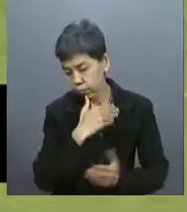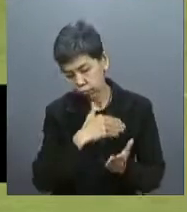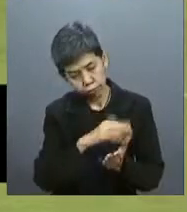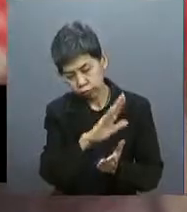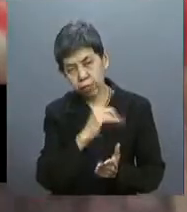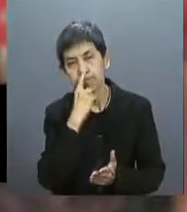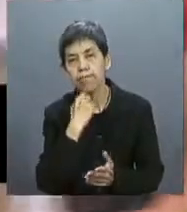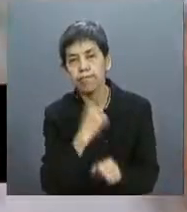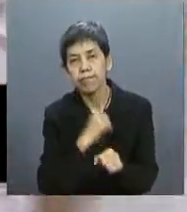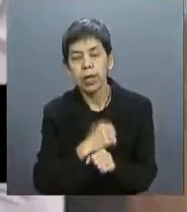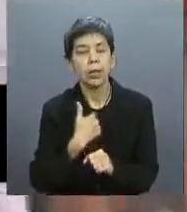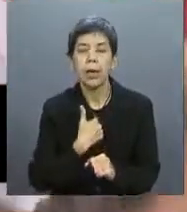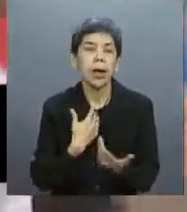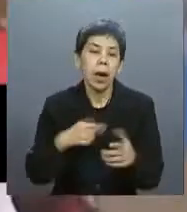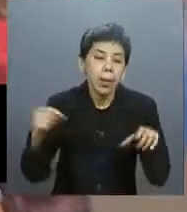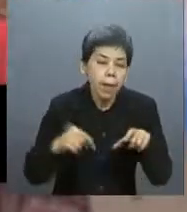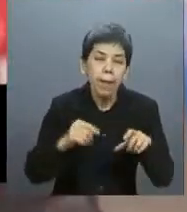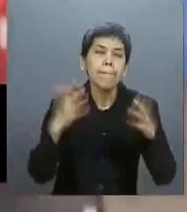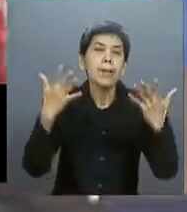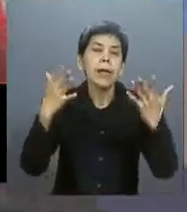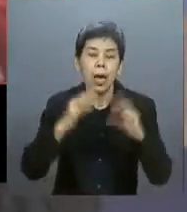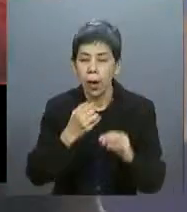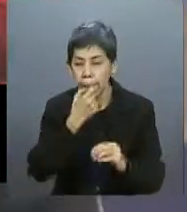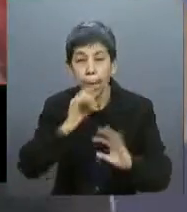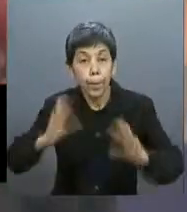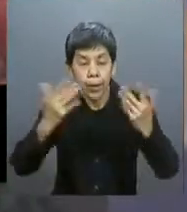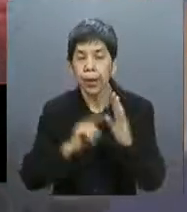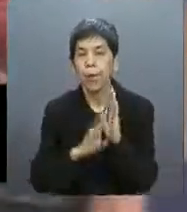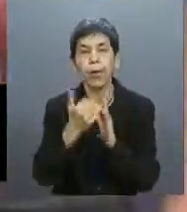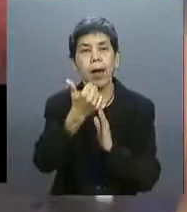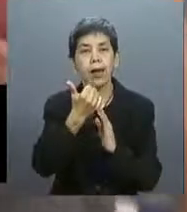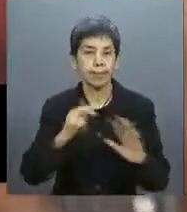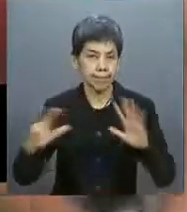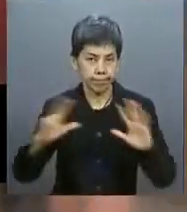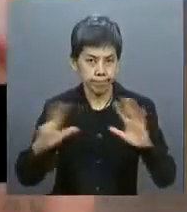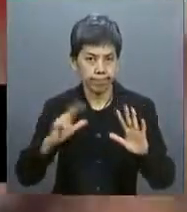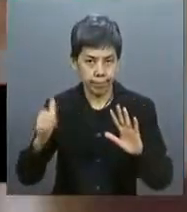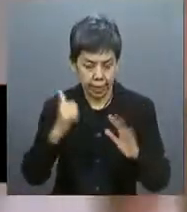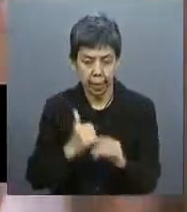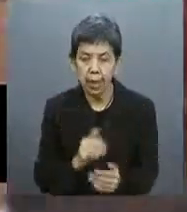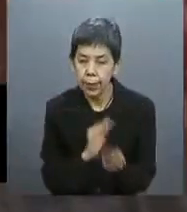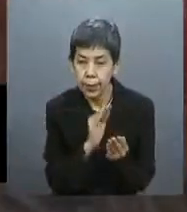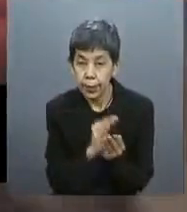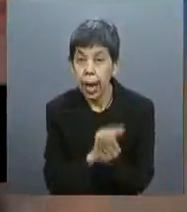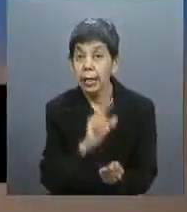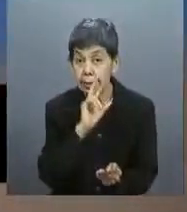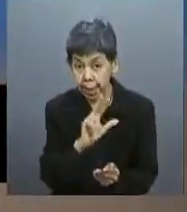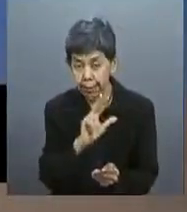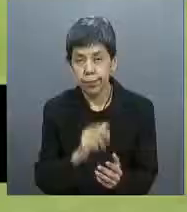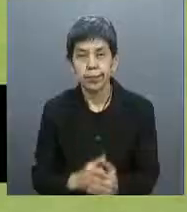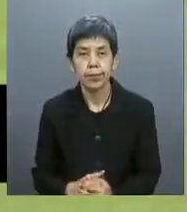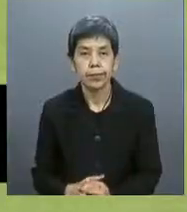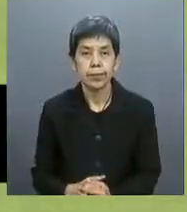ออกจากสนามจากนั้นไม่มีประตูเกิดขึ้นจบเกมบุรีรัมย์บุกชนะแบงคอก5ประตูต่อ3เก็บ3แต้มแรกไป